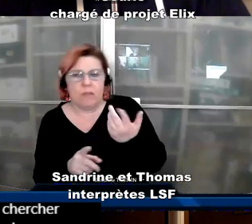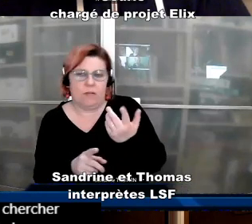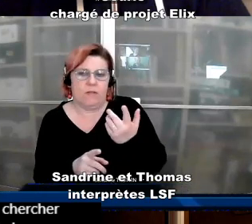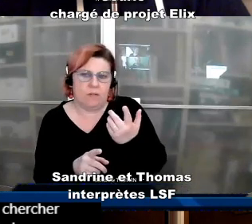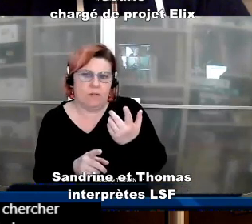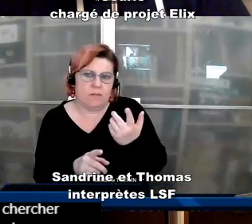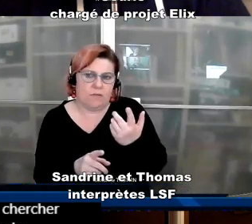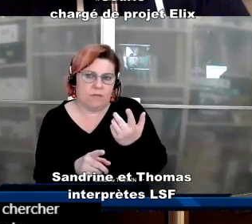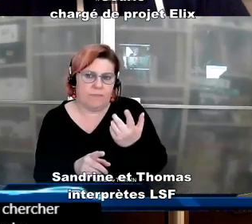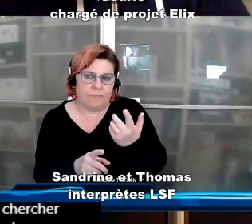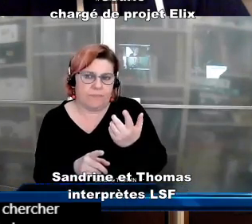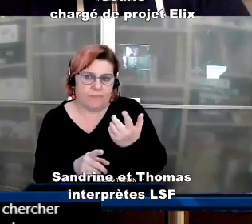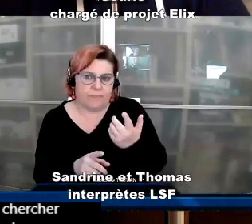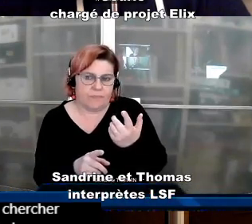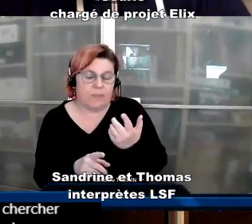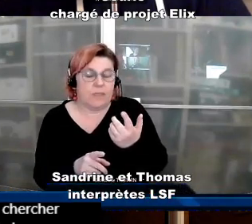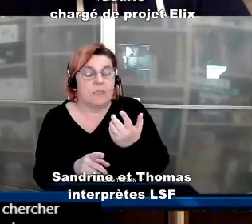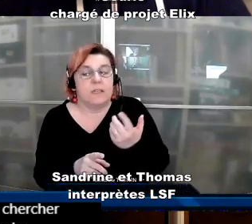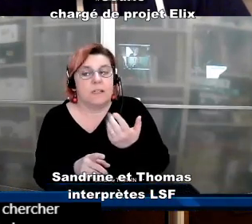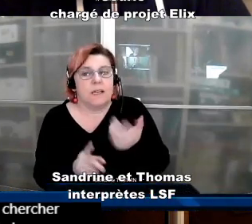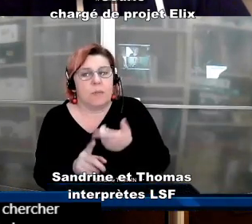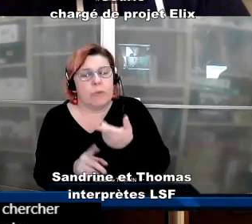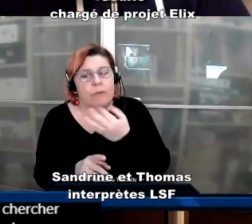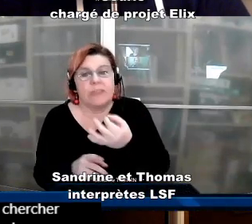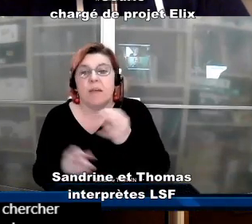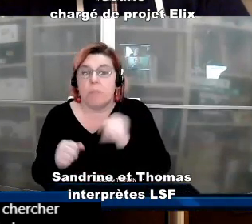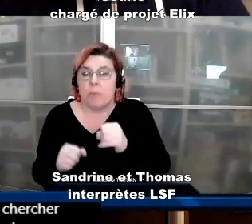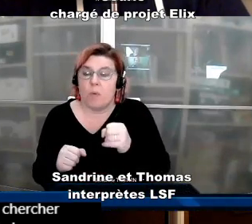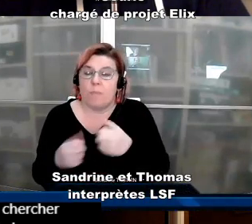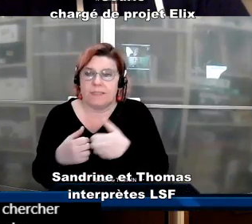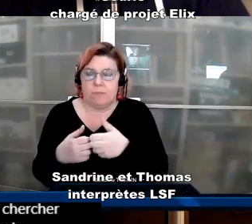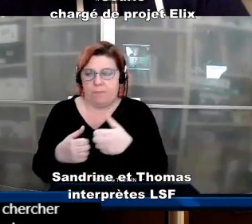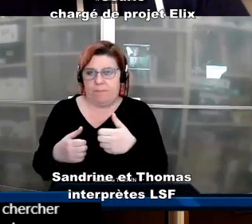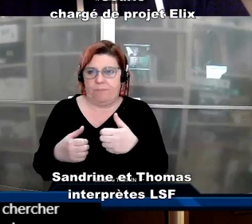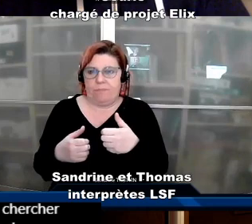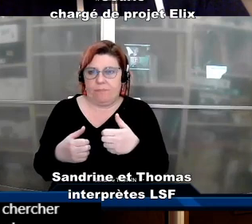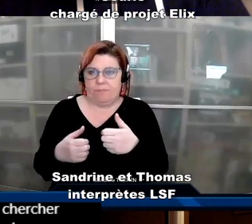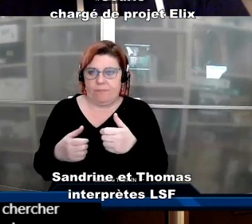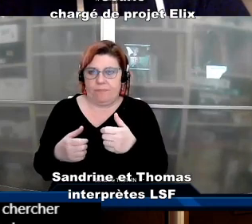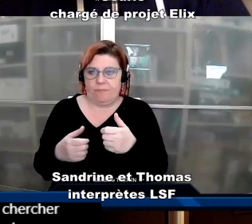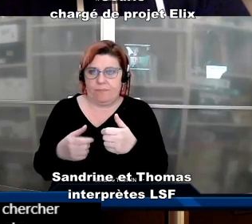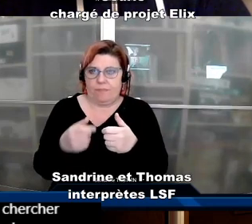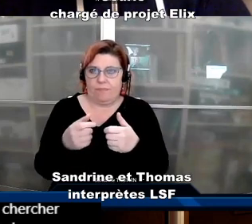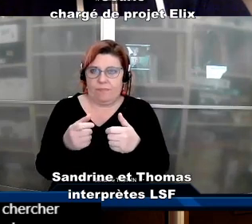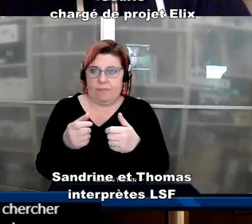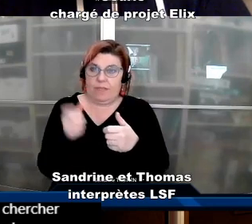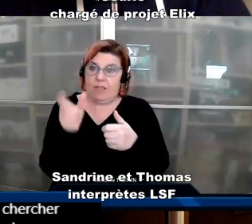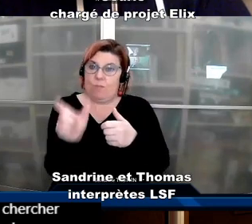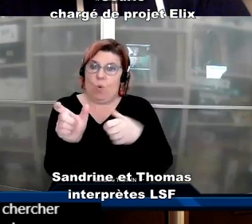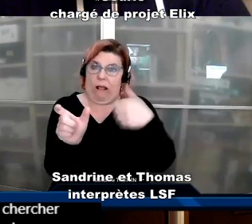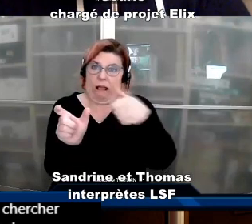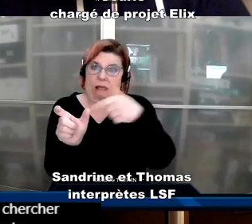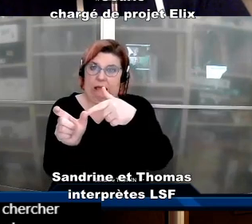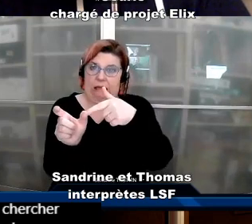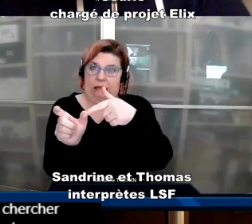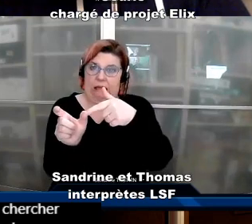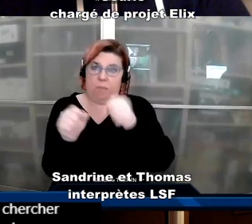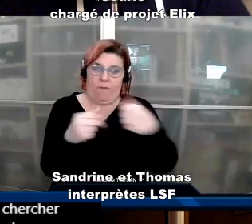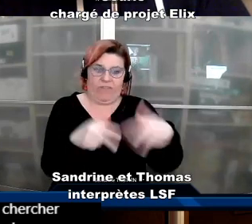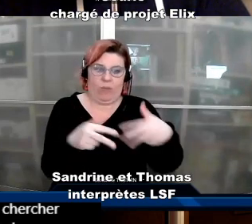plusieurs, il peut y avoir plusieurs vidéos pour une même entrée de lexique, hein, justement par rapport